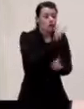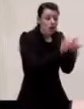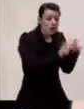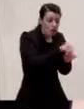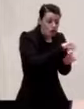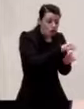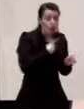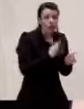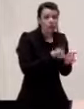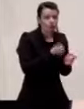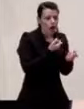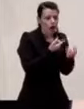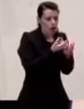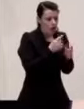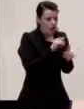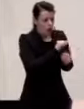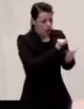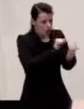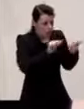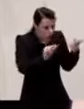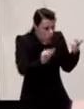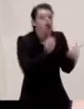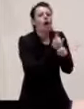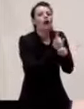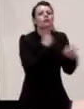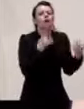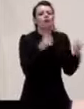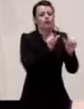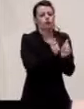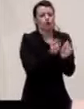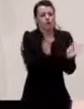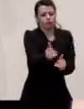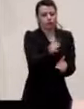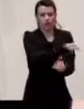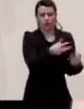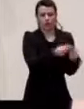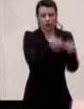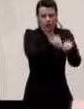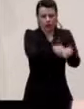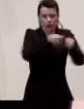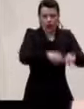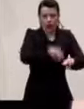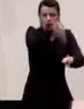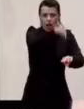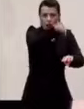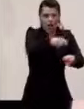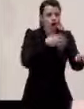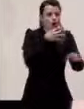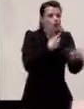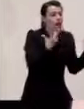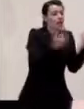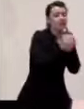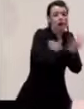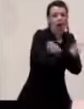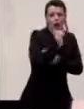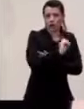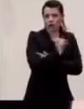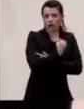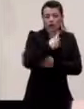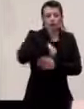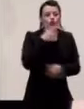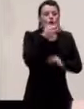vanno create delle coorti, quindi diamo delle indicazioni molto precise, immediate, a tutela proprio degli ospiti. E il